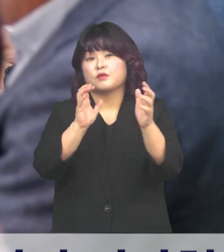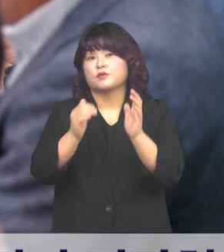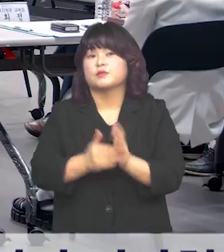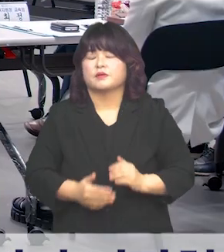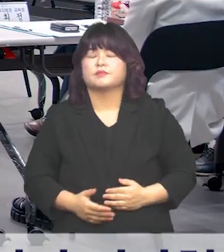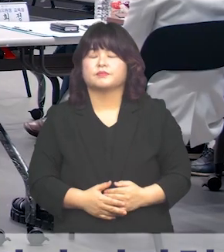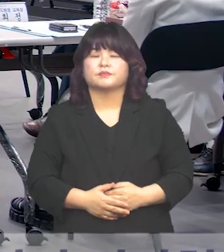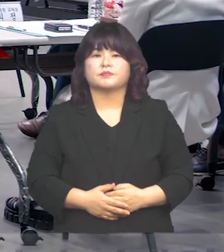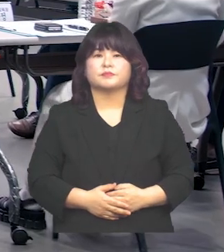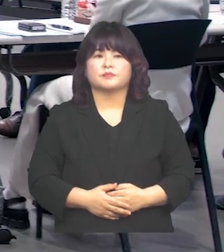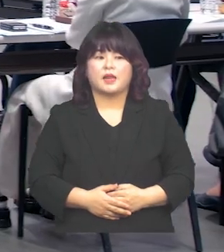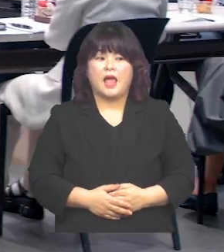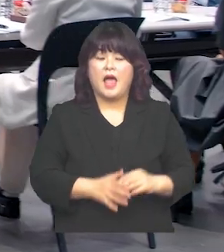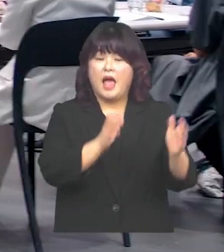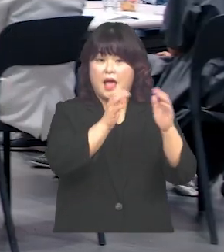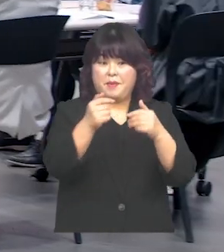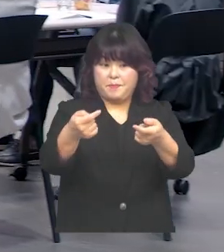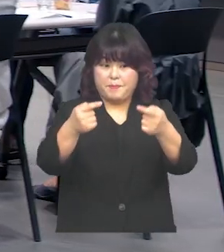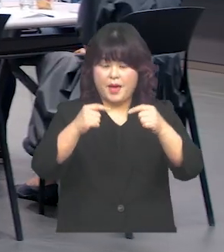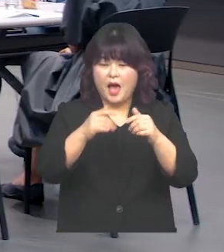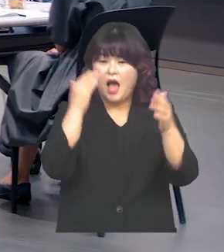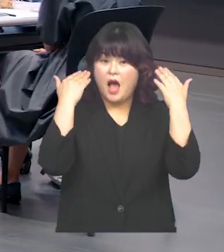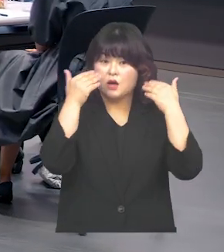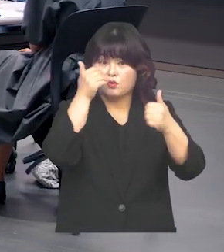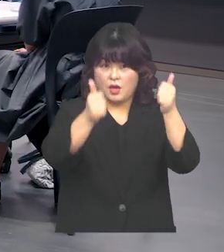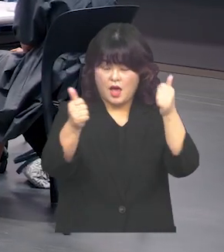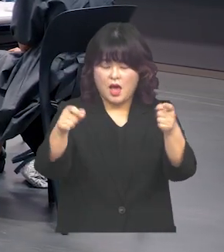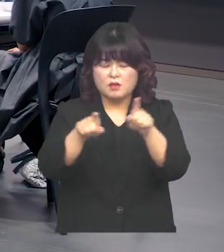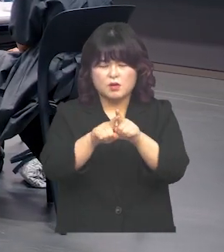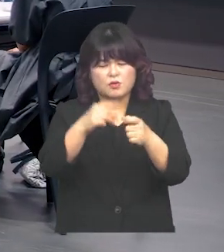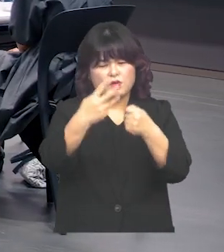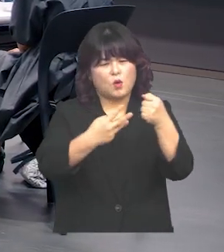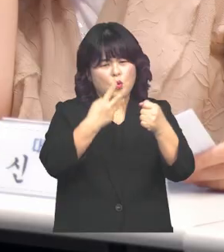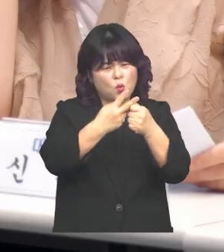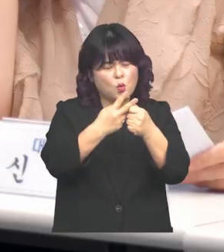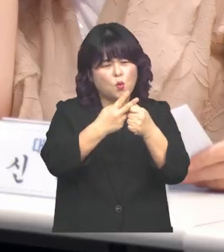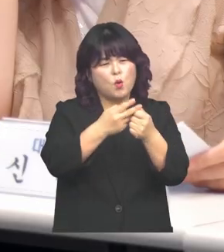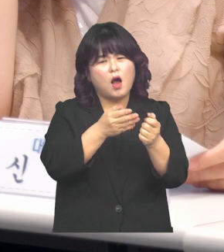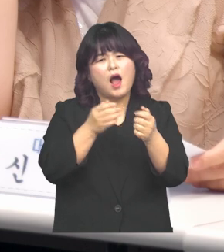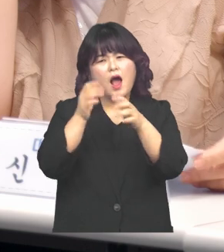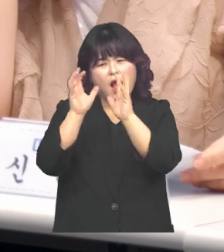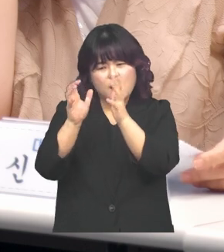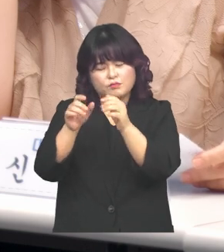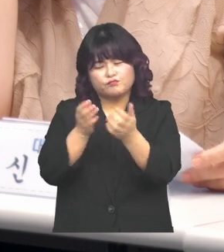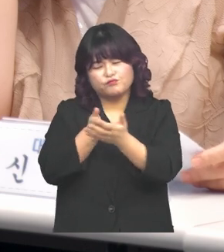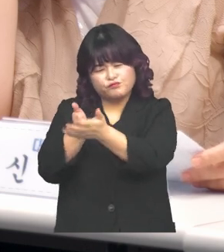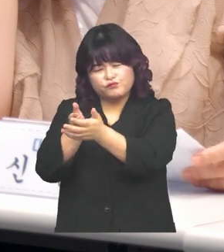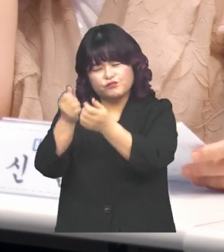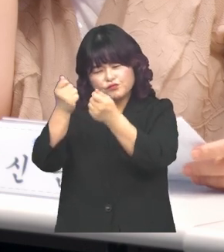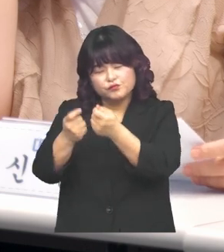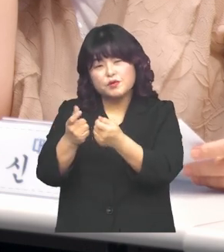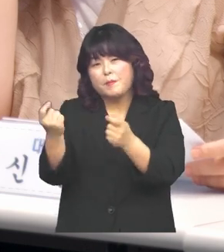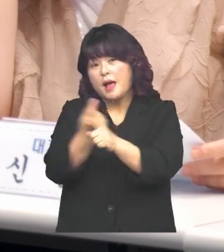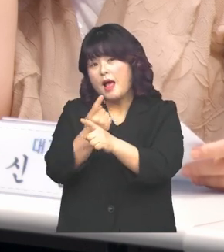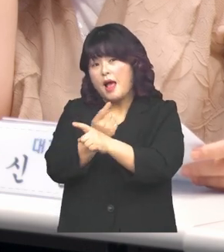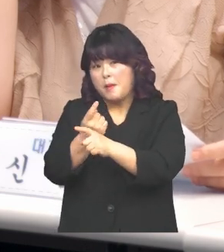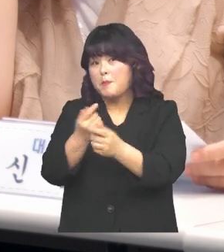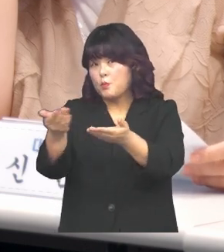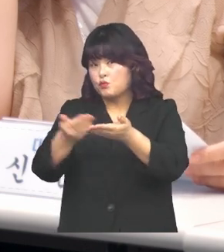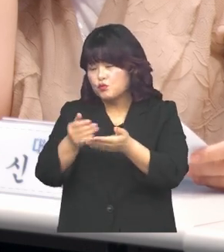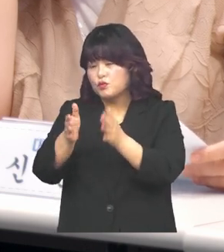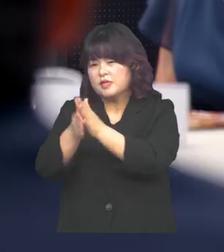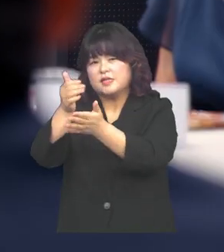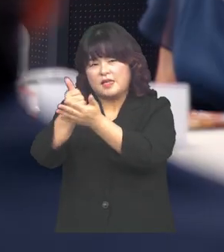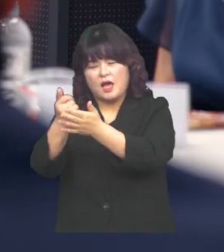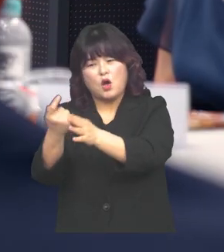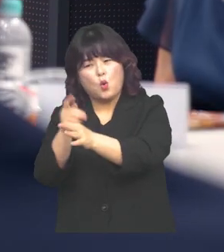논의했습니다. 간담회에 참석한 학교장들은 3년 동안 간담회를 통해 건의된 내용을 신속하게 처리해준 이상일